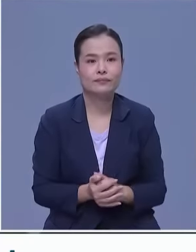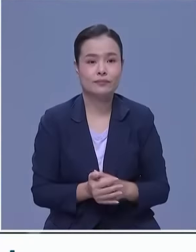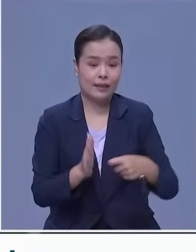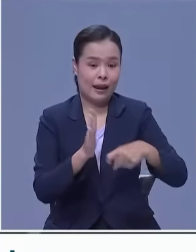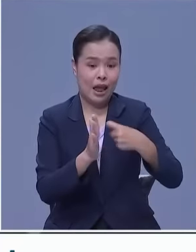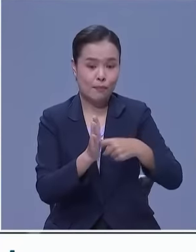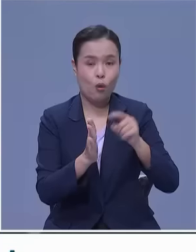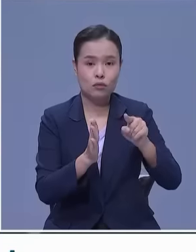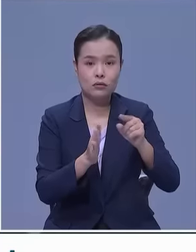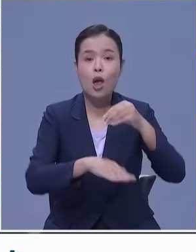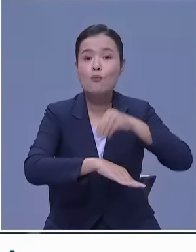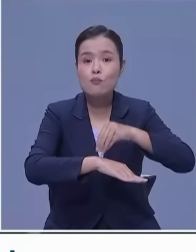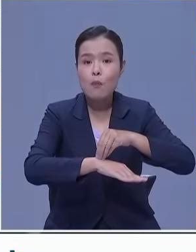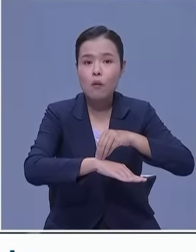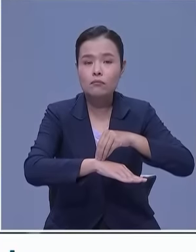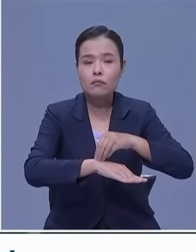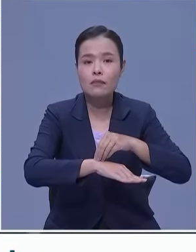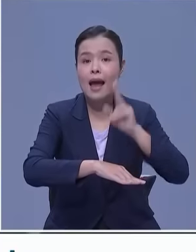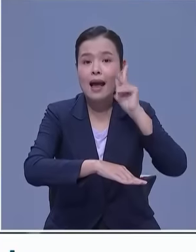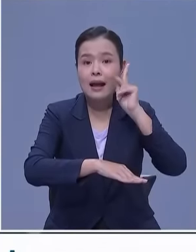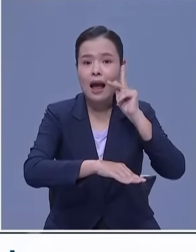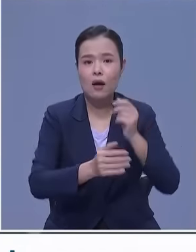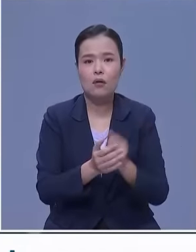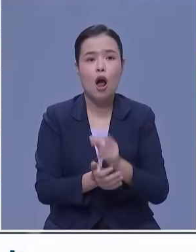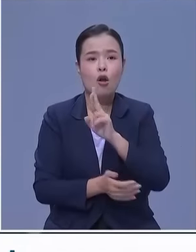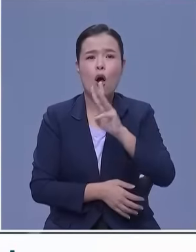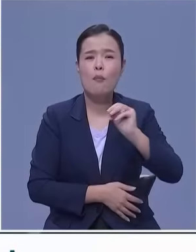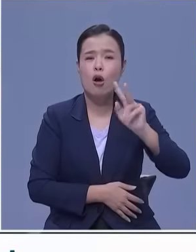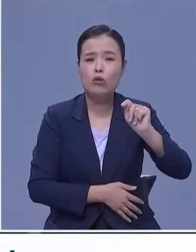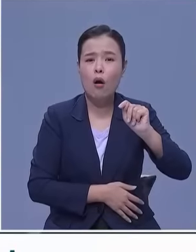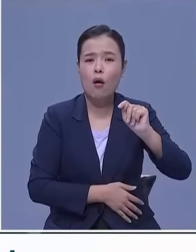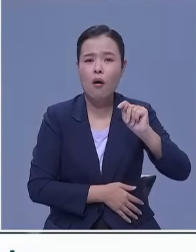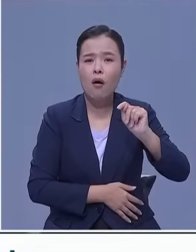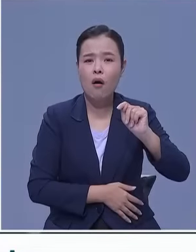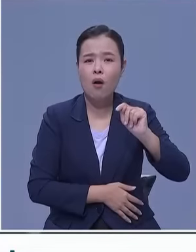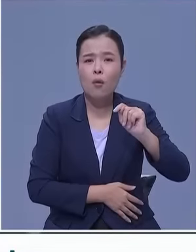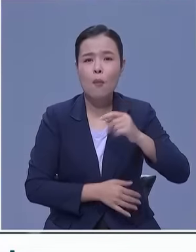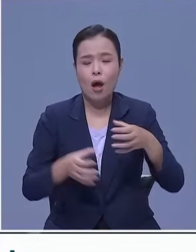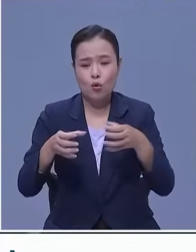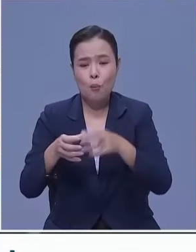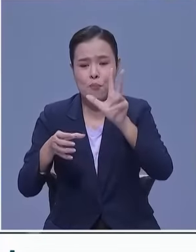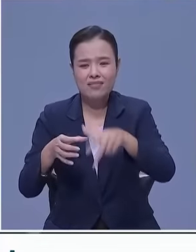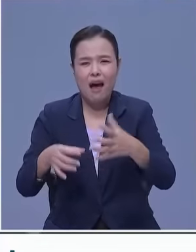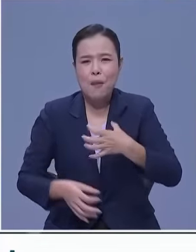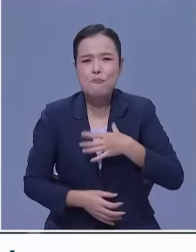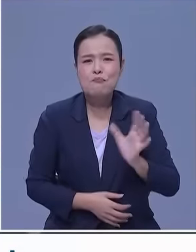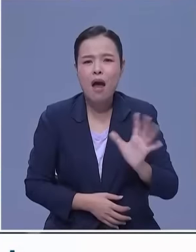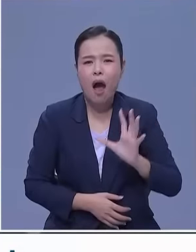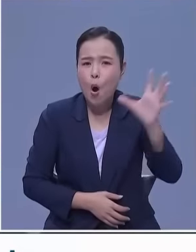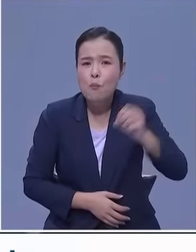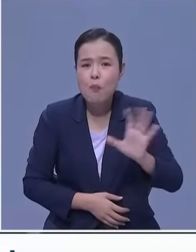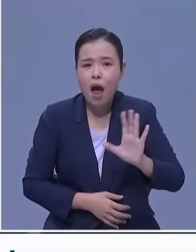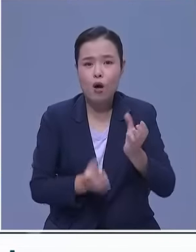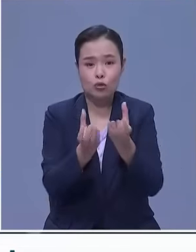ที่ลุงป้อมเนี่ยพูดกับนักข่าวบอกว่าที่ไม่สามารถให้ผู้กองธรรมนัสเนี่ยเป็นรัฐมนตรีได ้ เพราะพรรคแกนนำเขาไม่เอาหลายคนก็ตีความเรื่องจริยธรรมที่โอ้โหกลาย